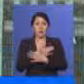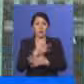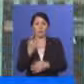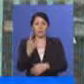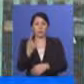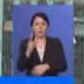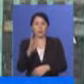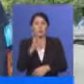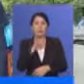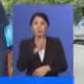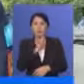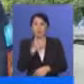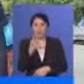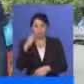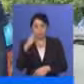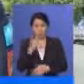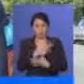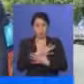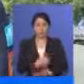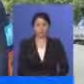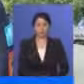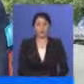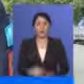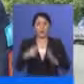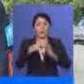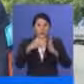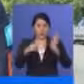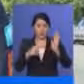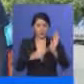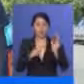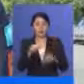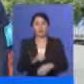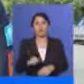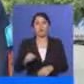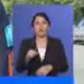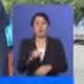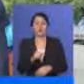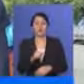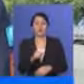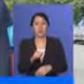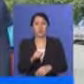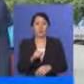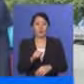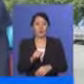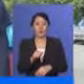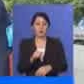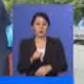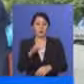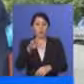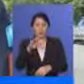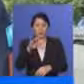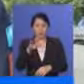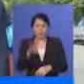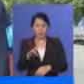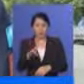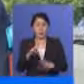мен ер адам көз жұмды. 17 числа садоводческое товарищество на территории города Петропавловска Мичуринец. 17 тамыз күні Мичуринец